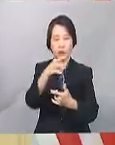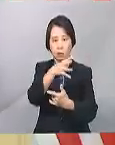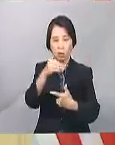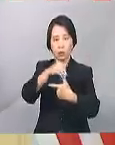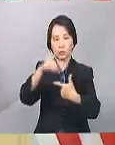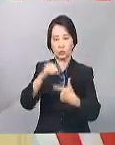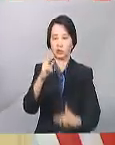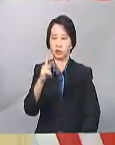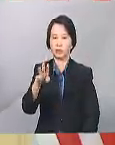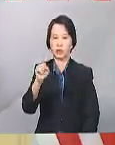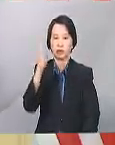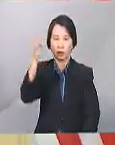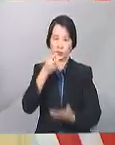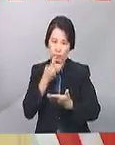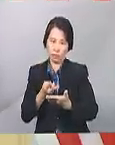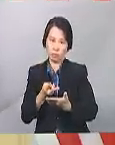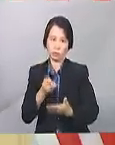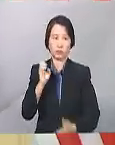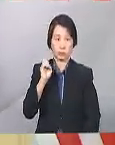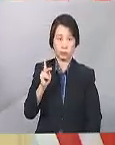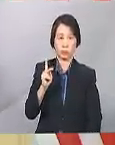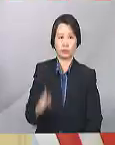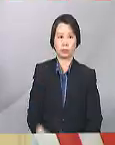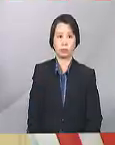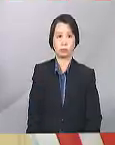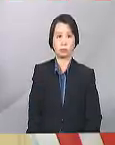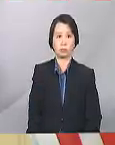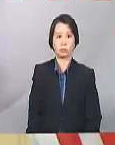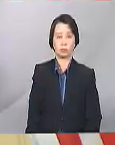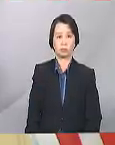akan teliti perkara ini. Ya.